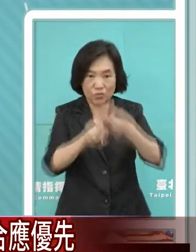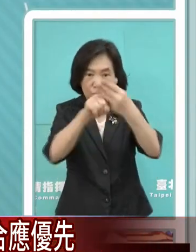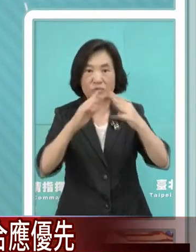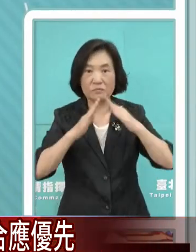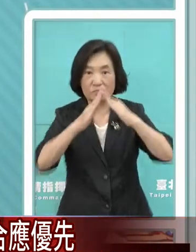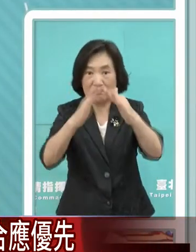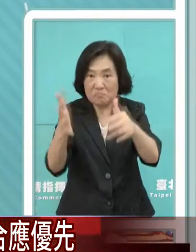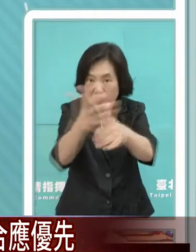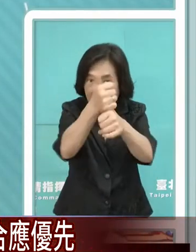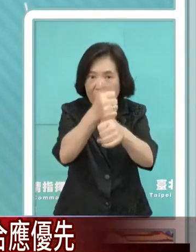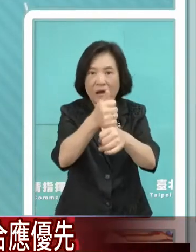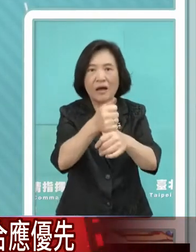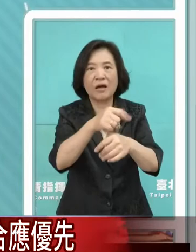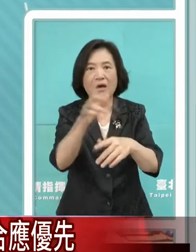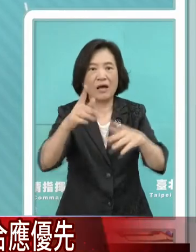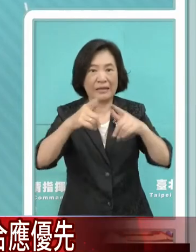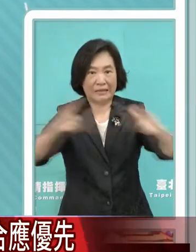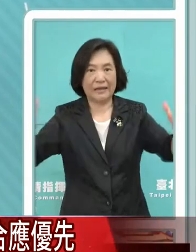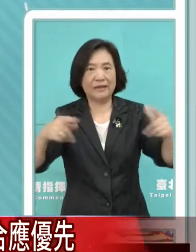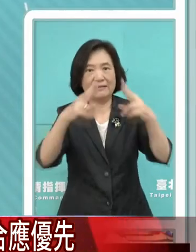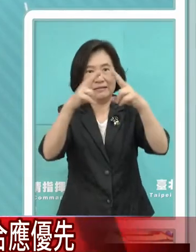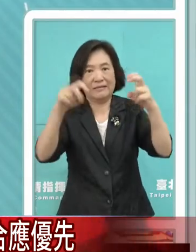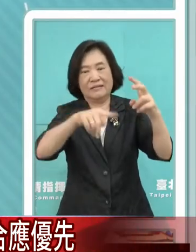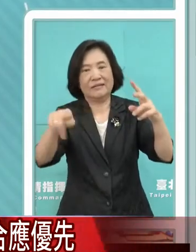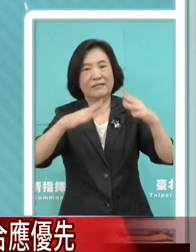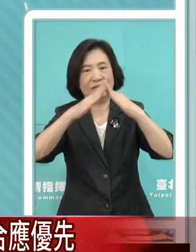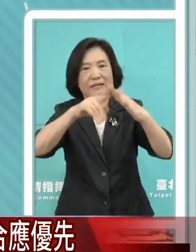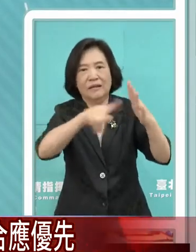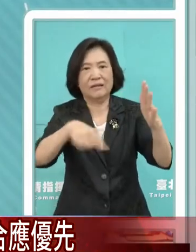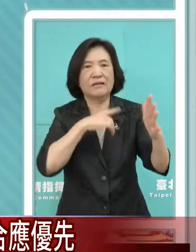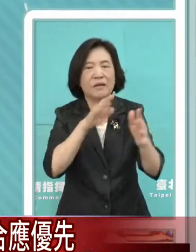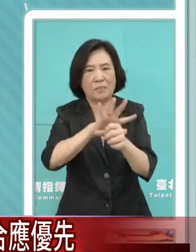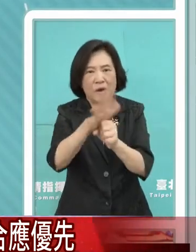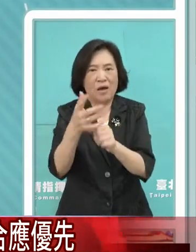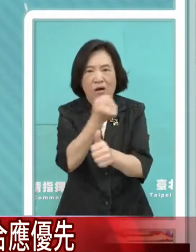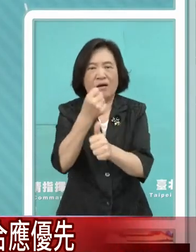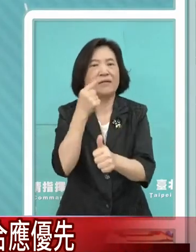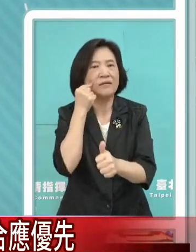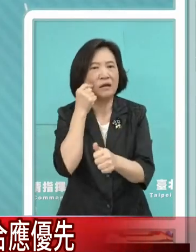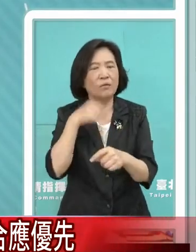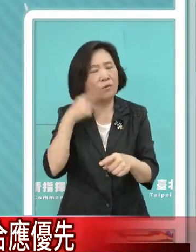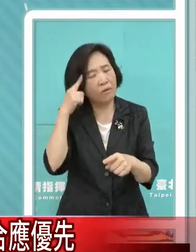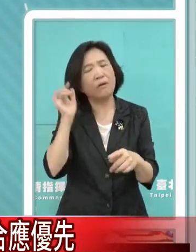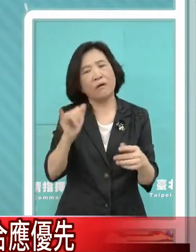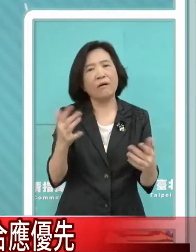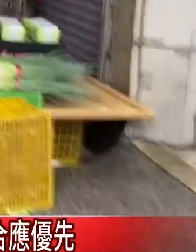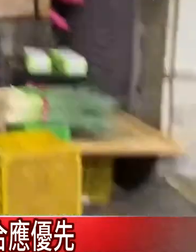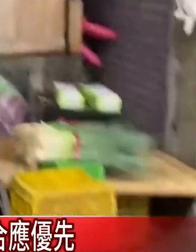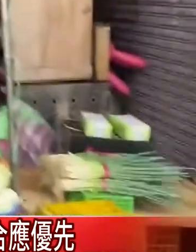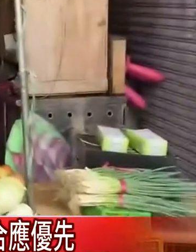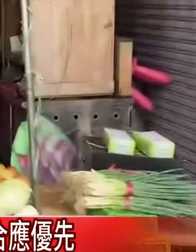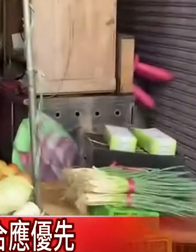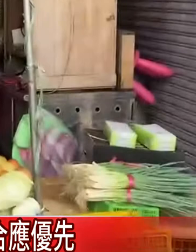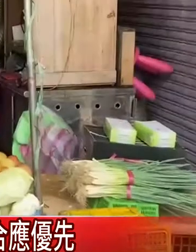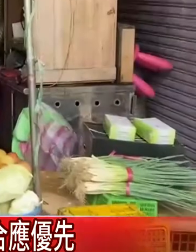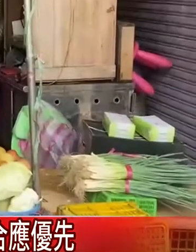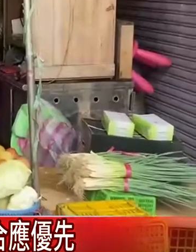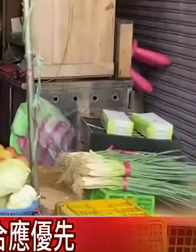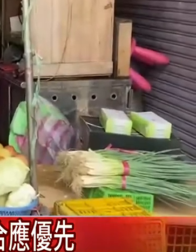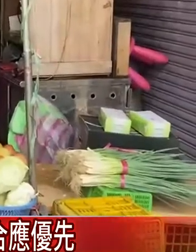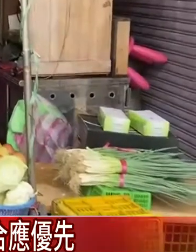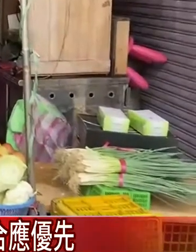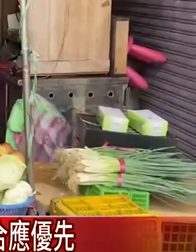的首都或大城市，你知道会变成是疫情最难控制的地方。所以我倒觉得这个也没有什么，这个世界通案就是这